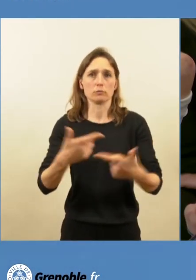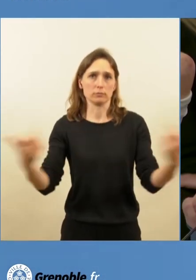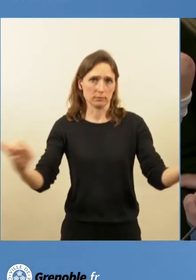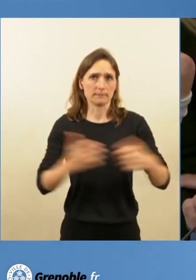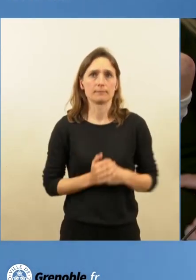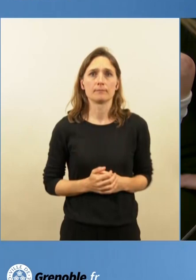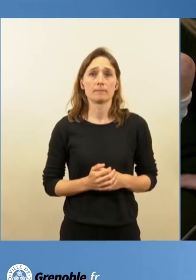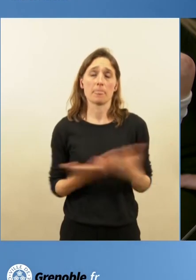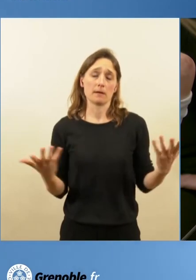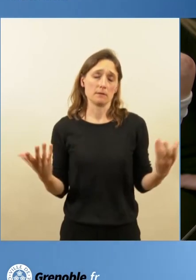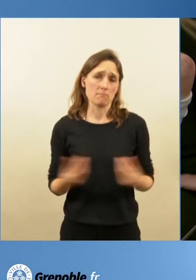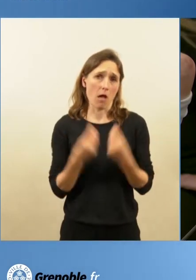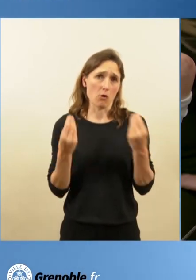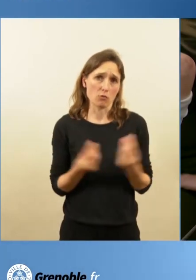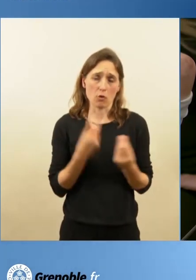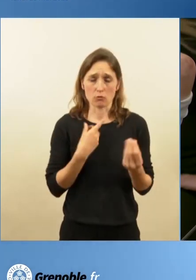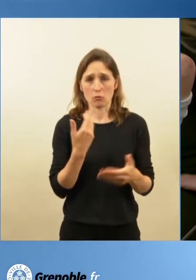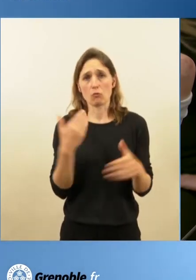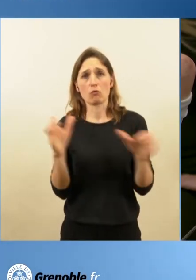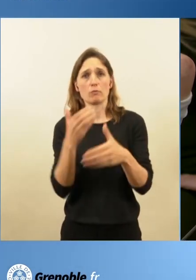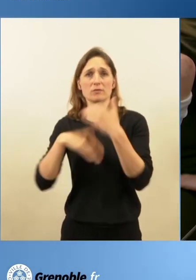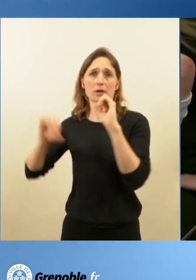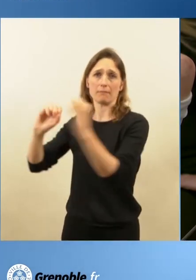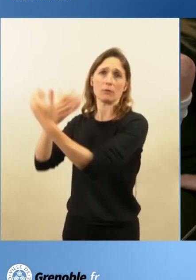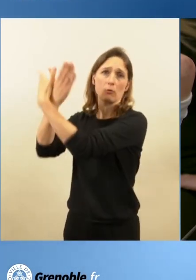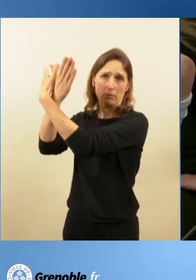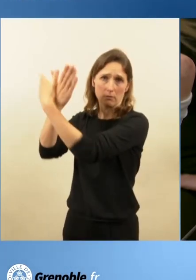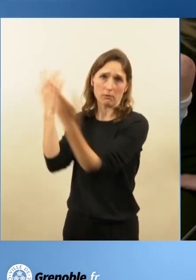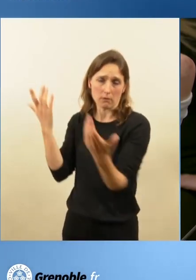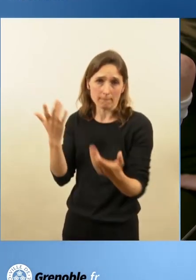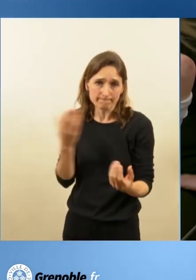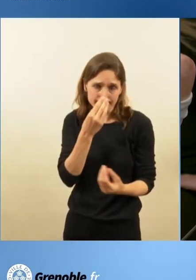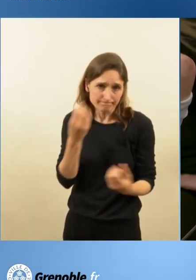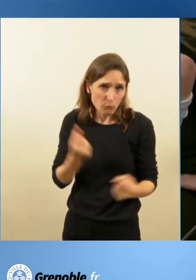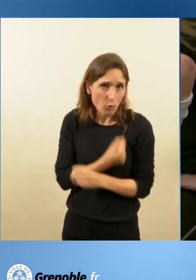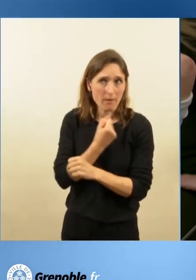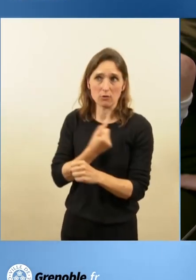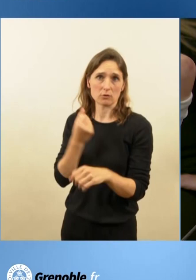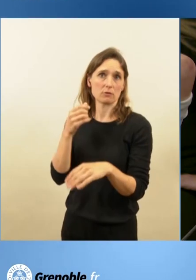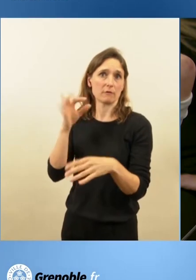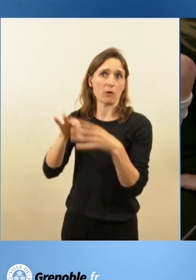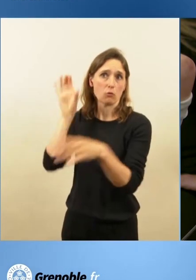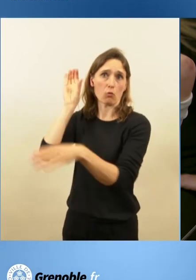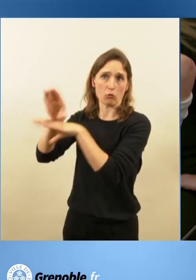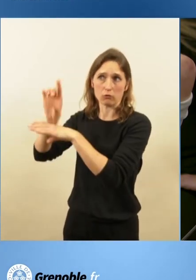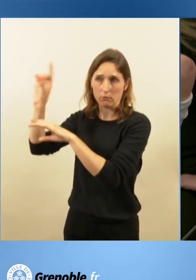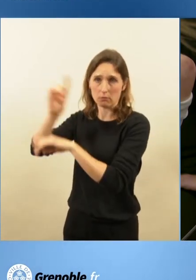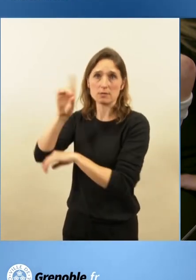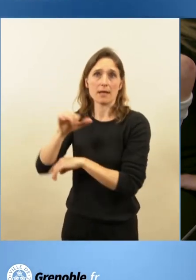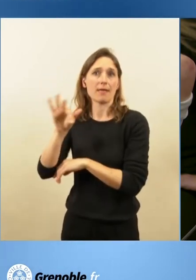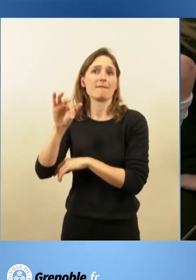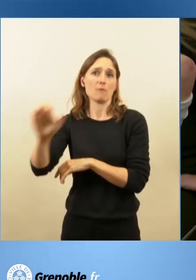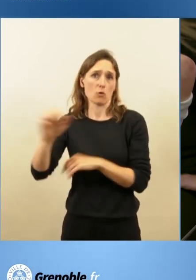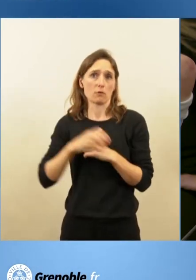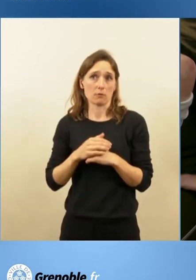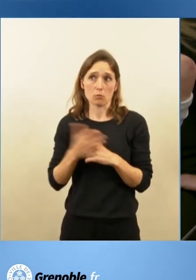nous regrettons que votre groupe à la Métro dans sa majorité et pu voter contre Z mise en œuvre dans le cadre de 7 et des feux remettant en cause